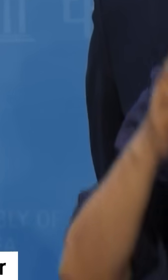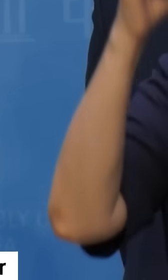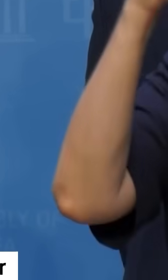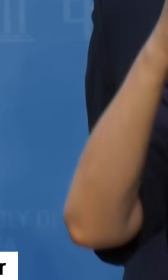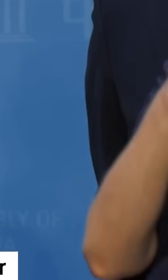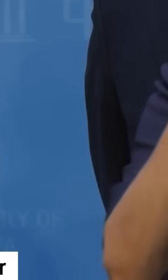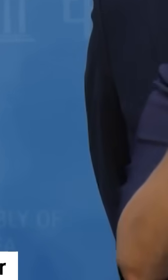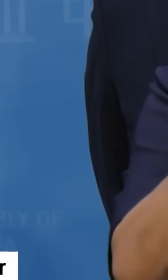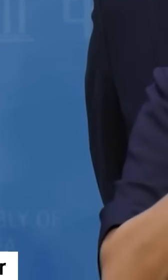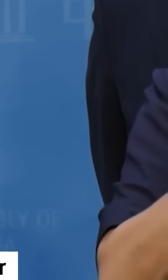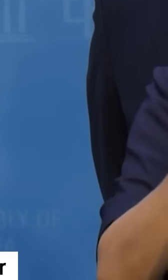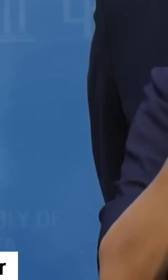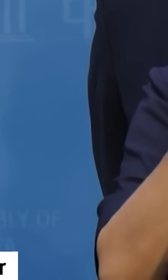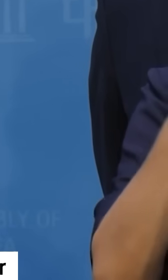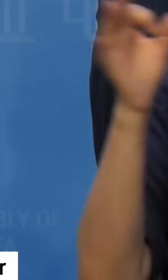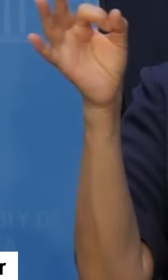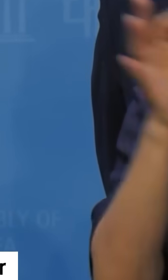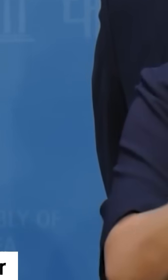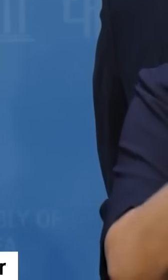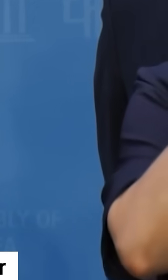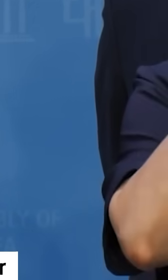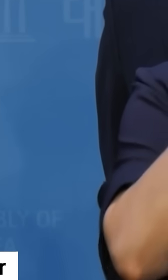전통시장이 사라지고 있습니다.